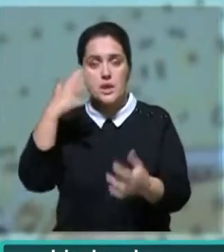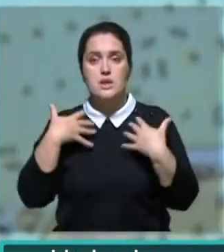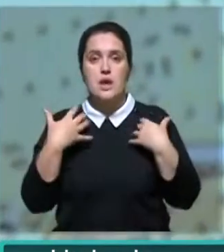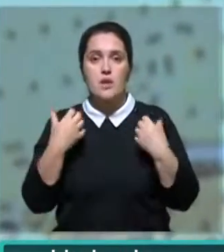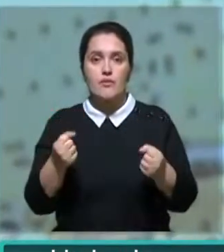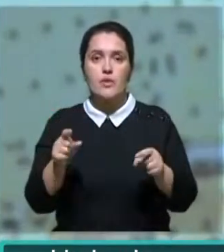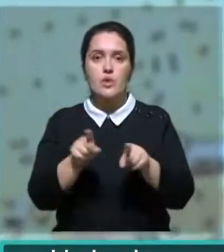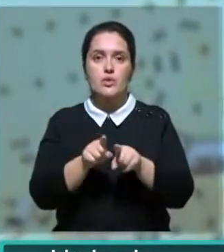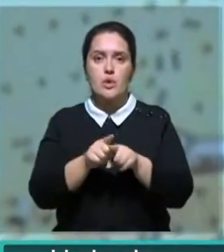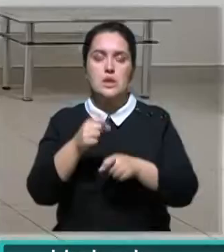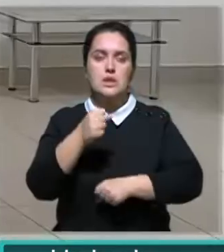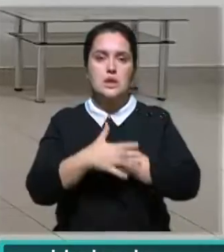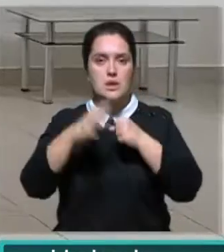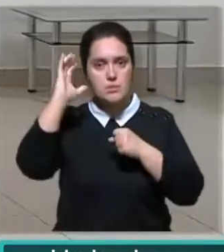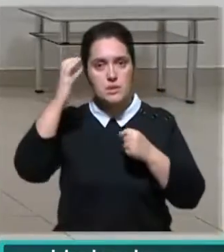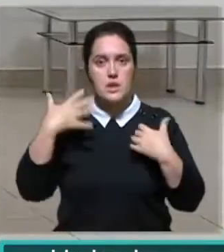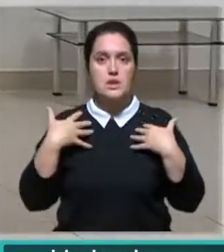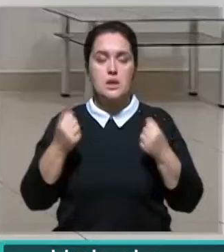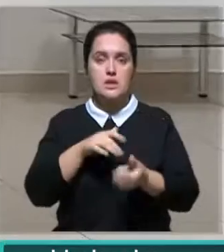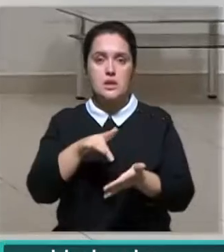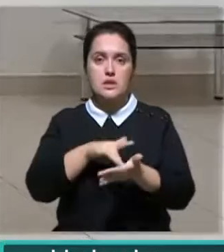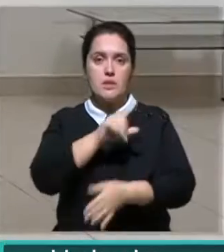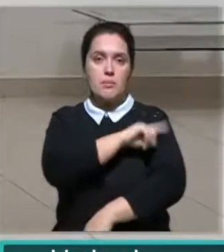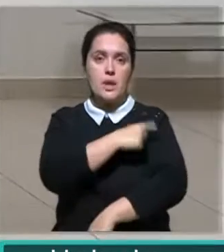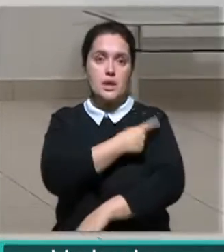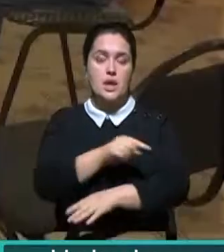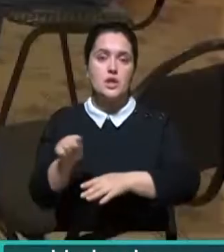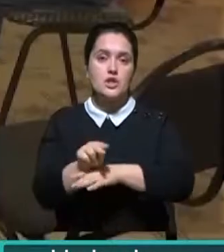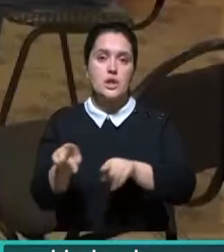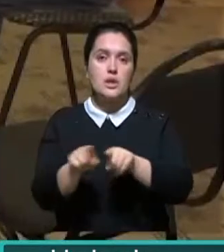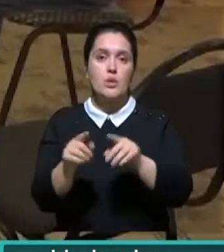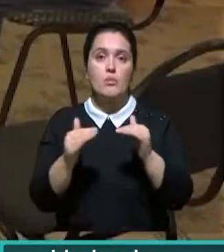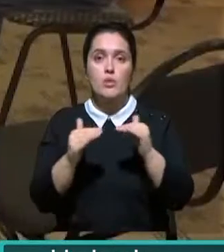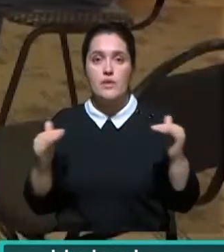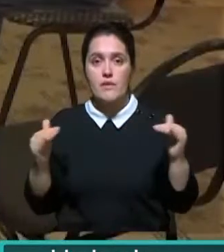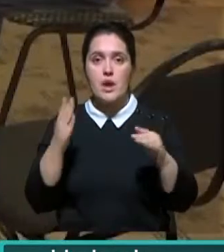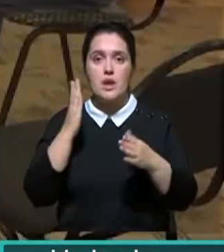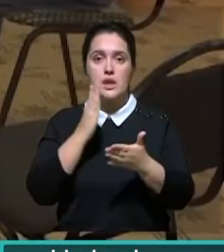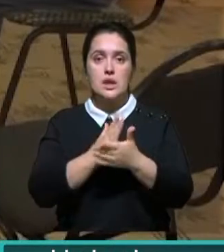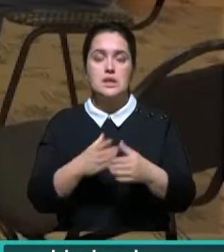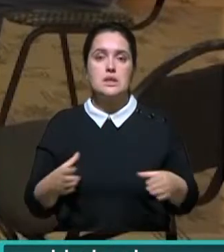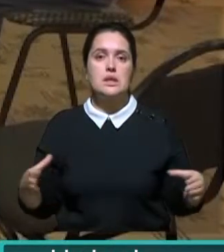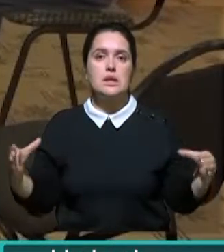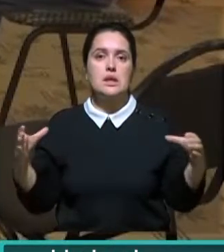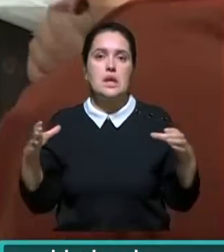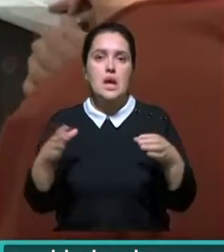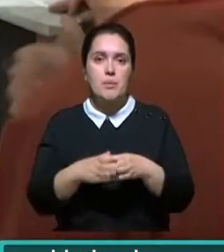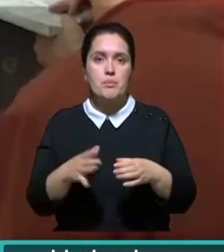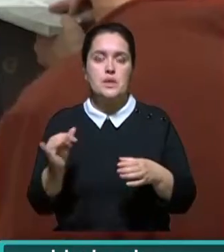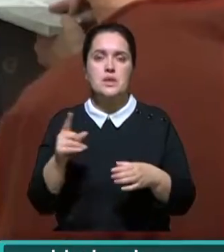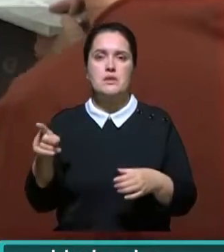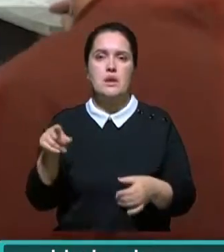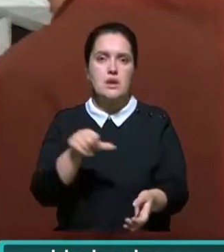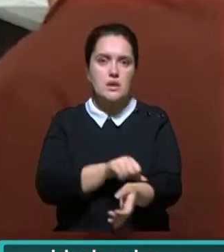регионах, так и в первичных центрах психического здоровья в городских поликлиниках. Лечение на таком уровне оказывают